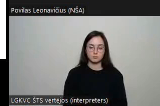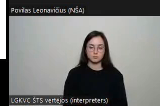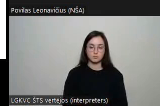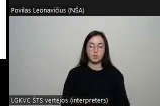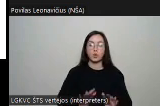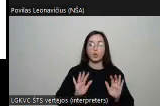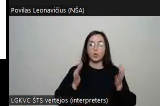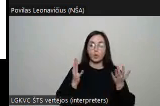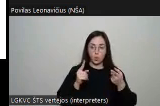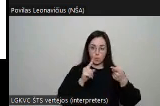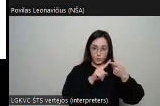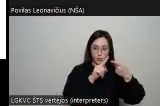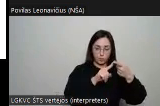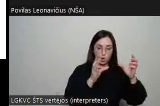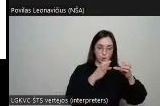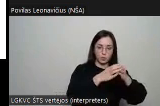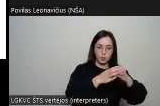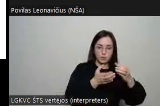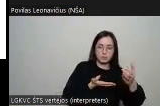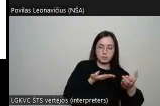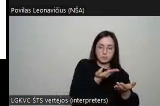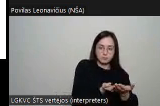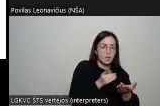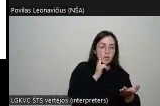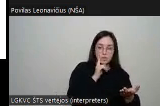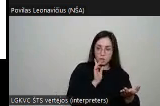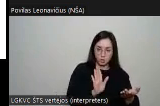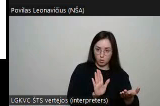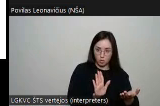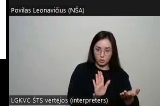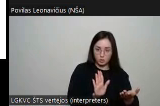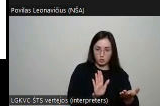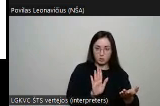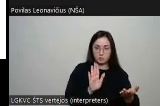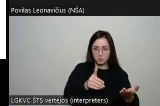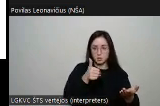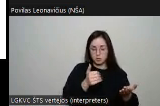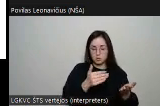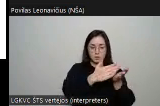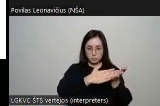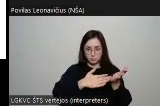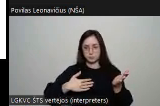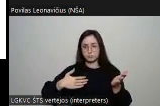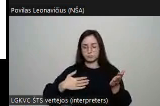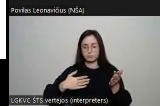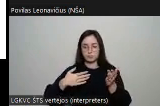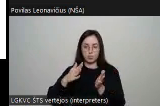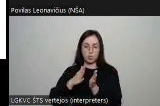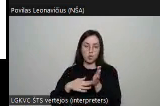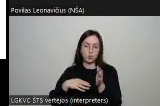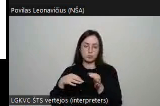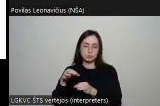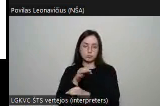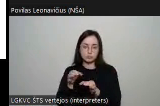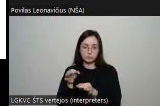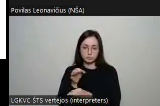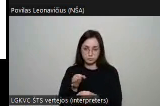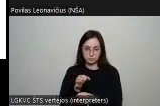Jeigu pirmoji grupė nenori prisidėti, kaip kad mes prašėme, tuomet mes judėsime į priekį.